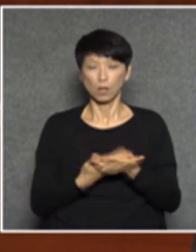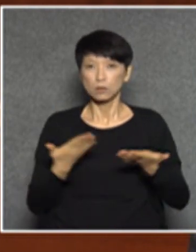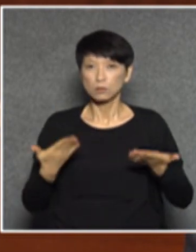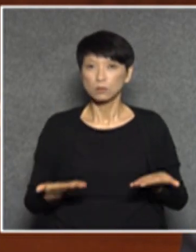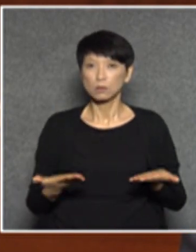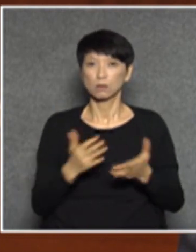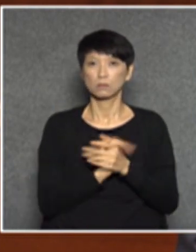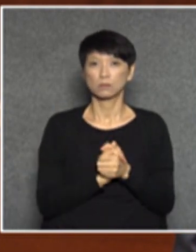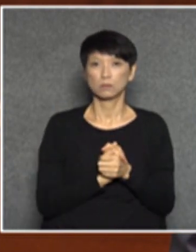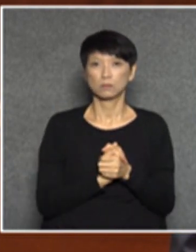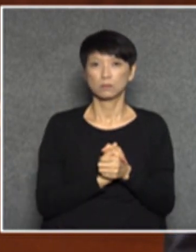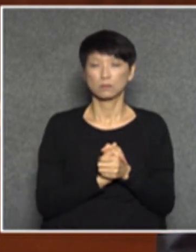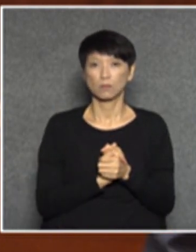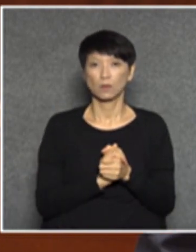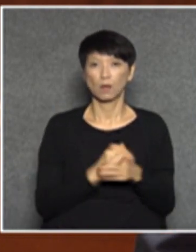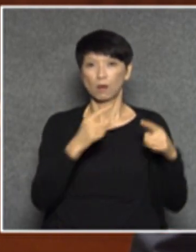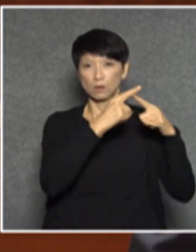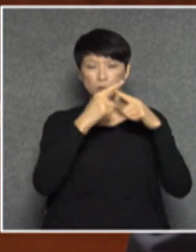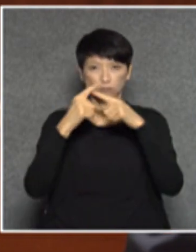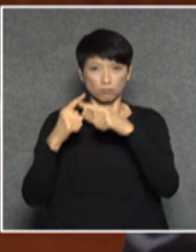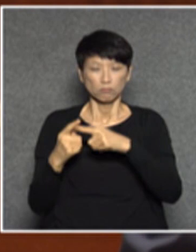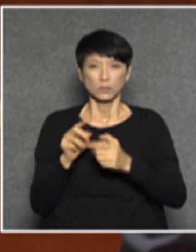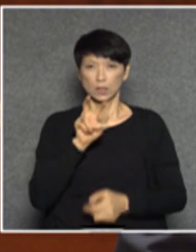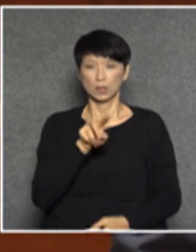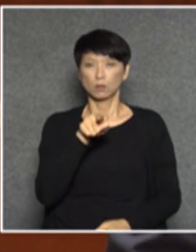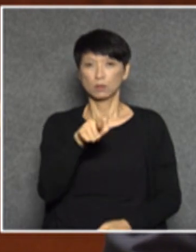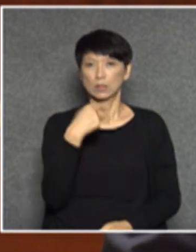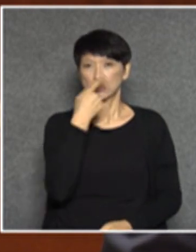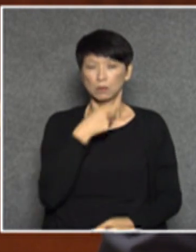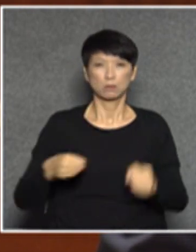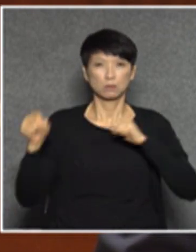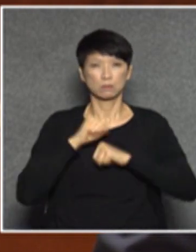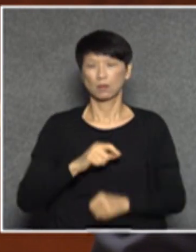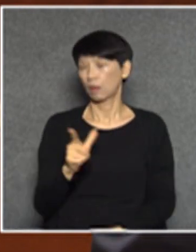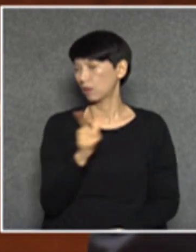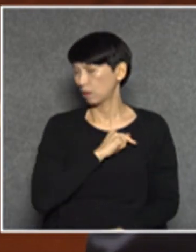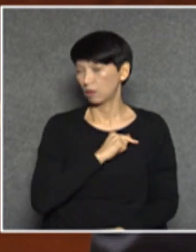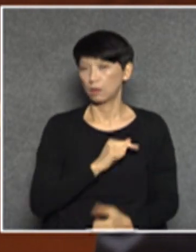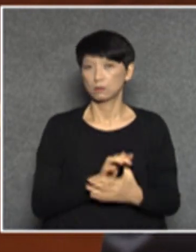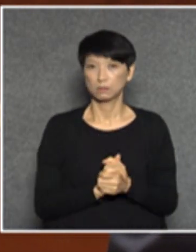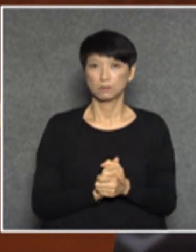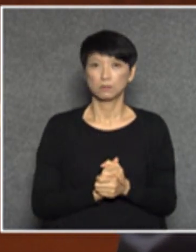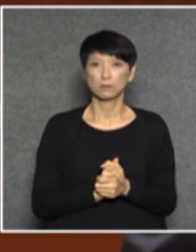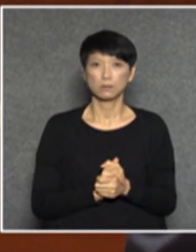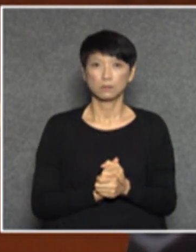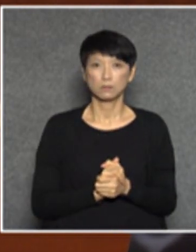多香港市民對這些言行深惡痛絕的，所以我看